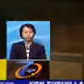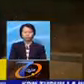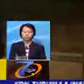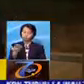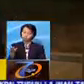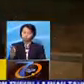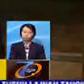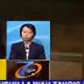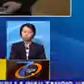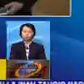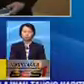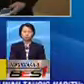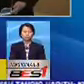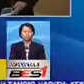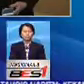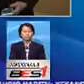Hanim.